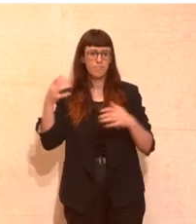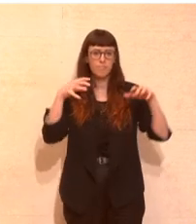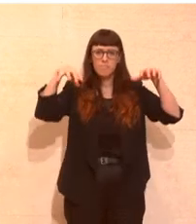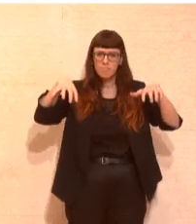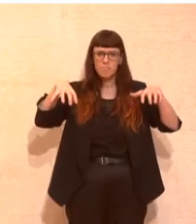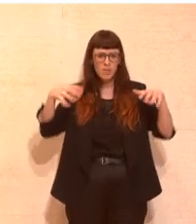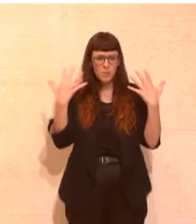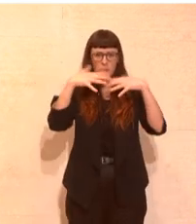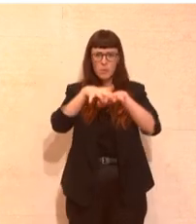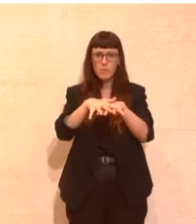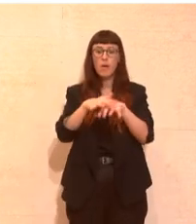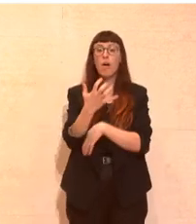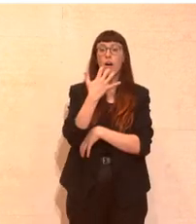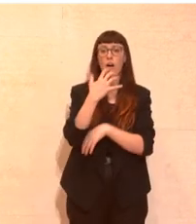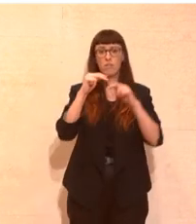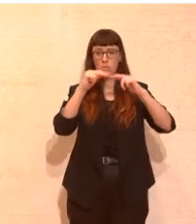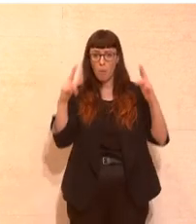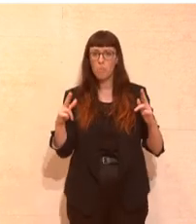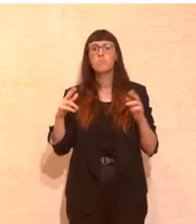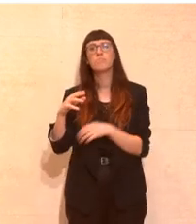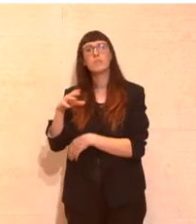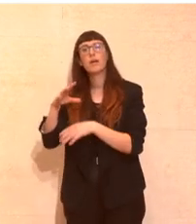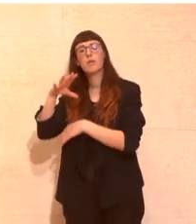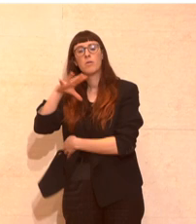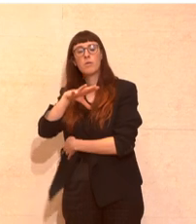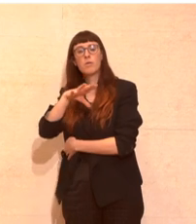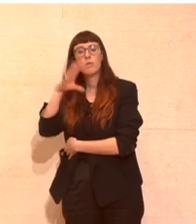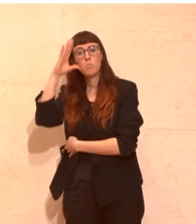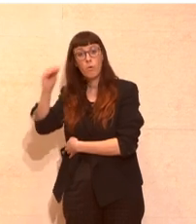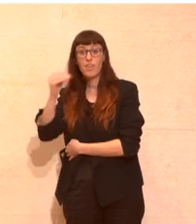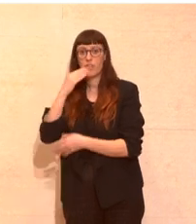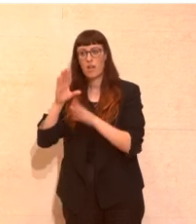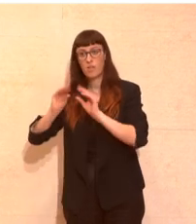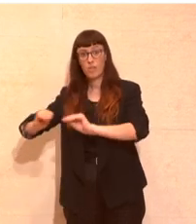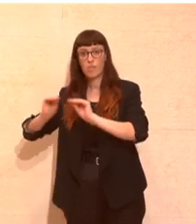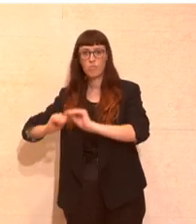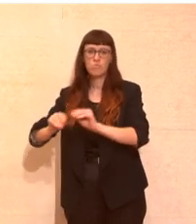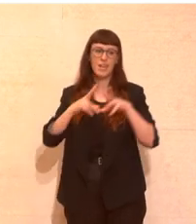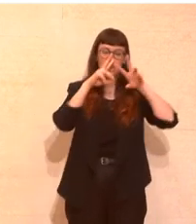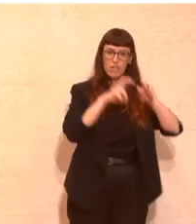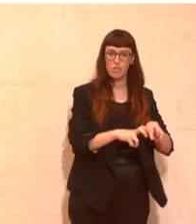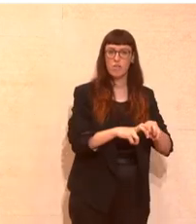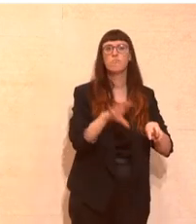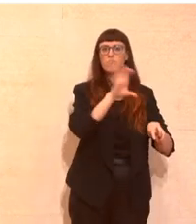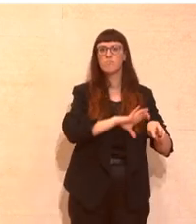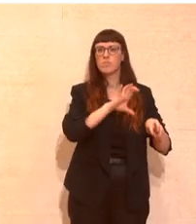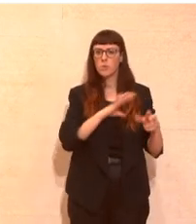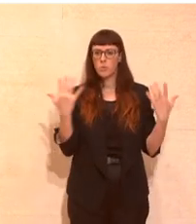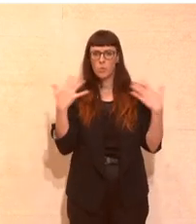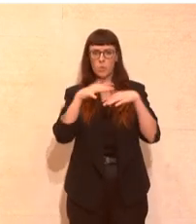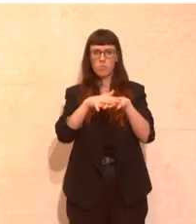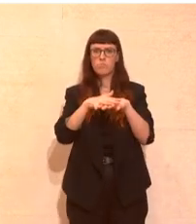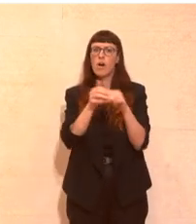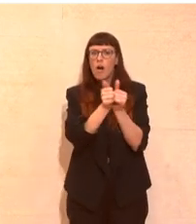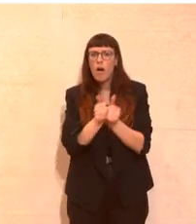chercheurs et professionnels de l'éducation, nous allons mettre en place un bulletin, une lettre mensuelle qui vous sera